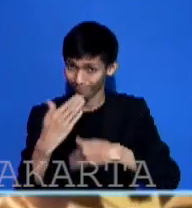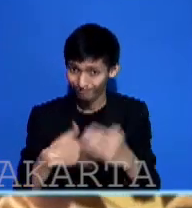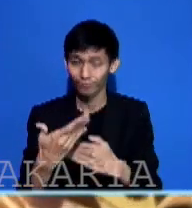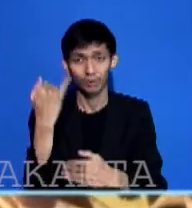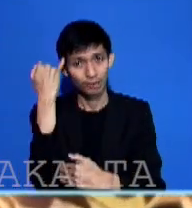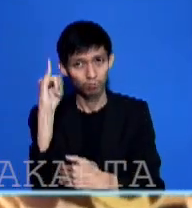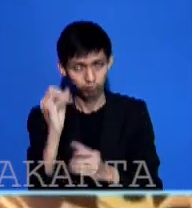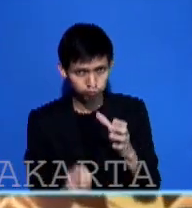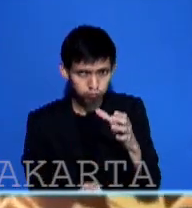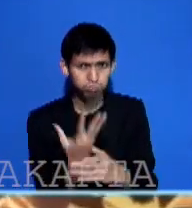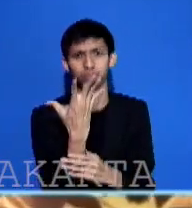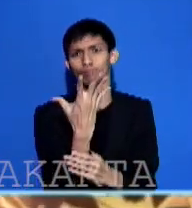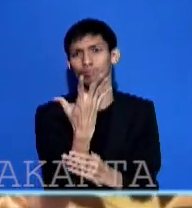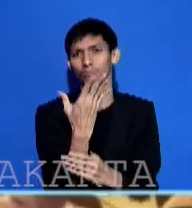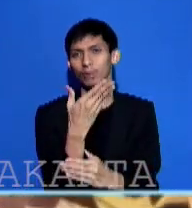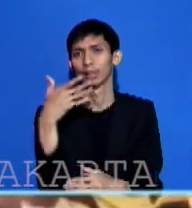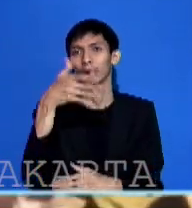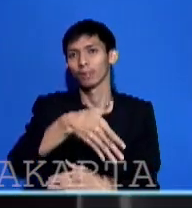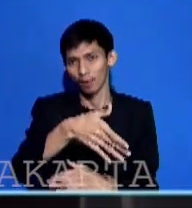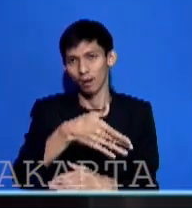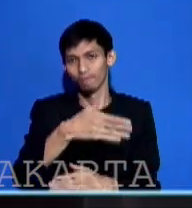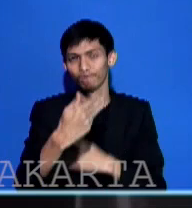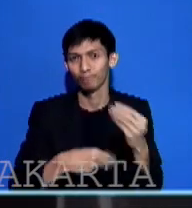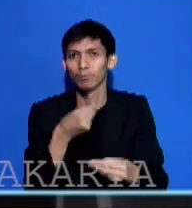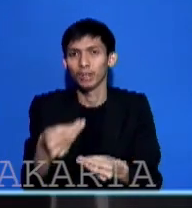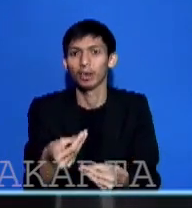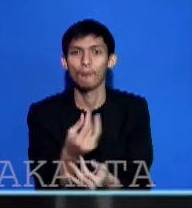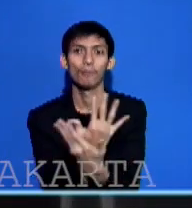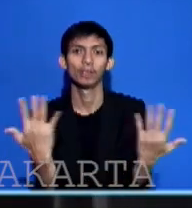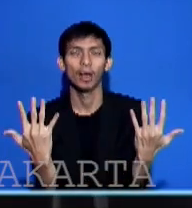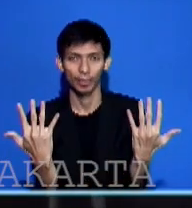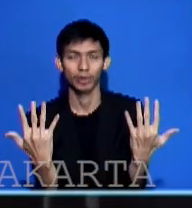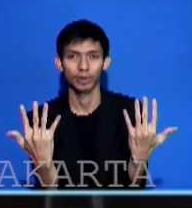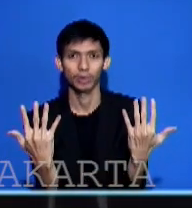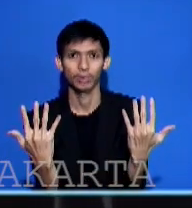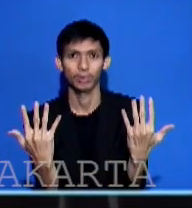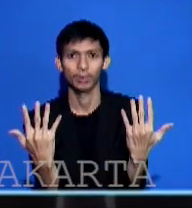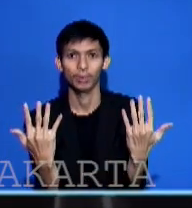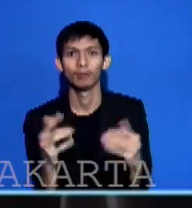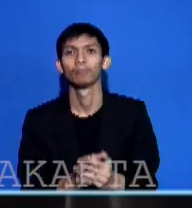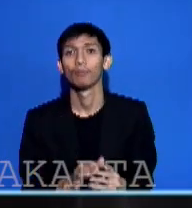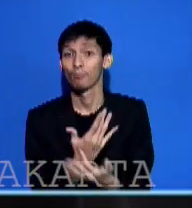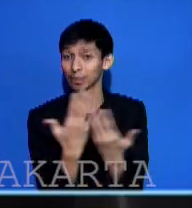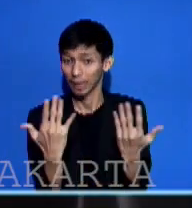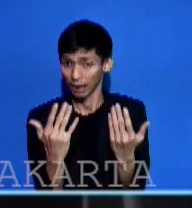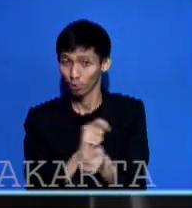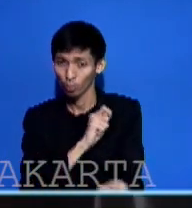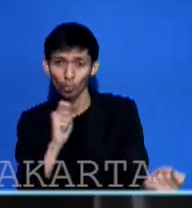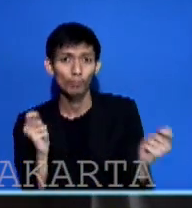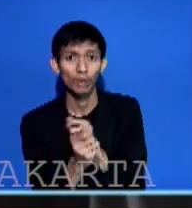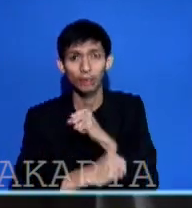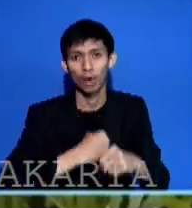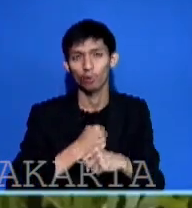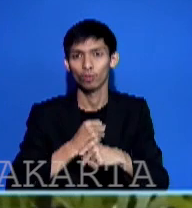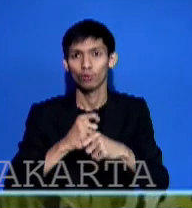dan mengimplementasikan di masyarakat agar memberikan perubahan di masyarakat, dan ia juga berpesan di tahun politik tetap menjaga